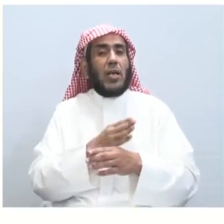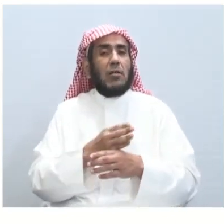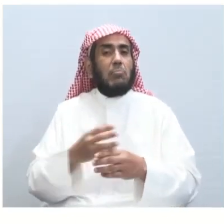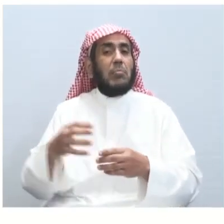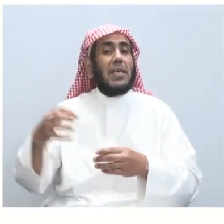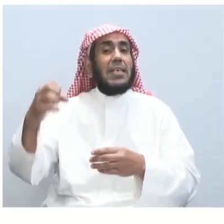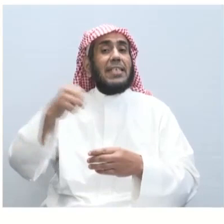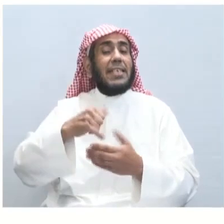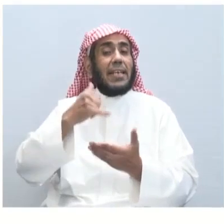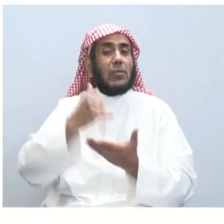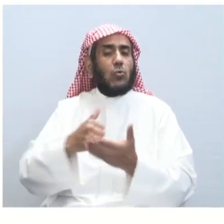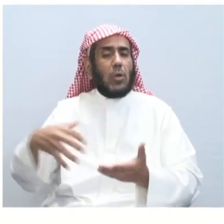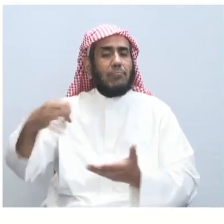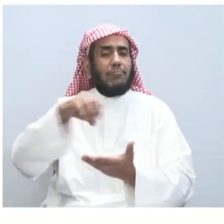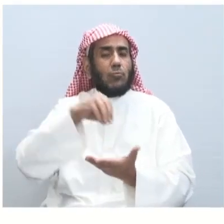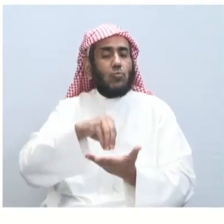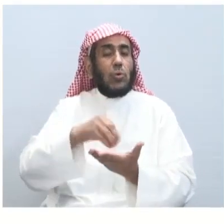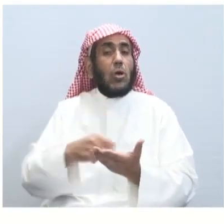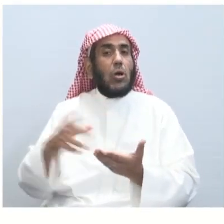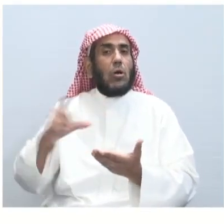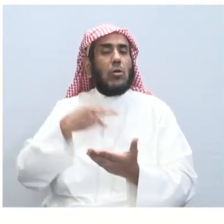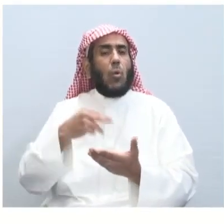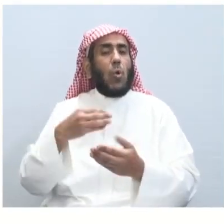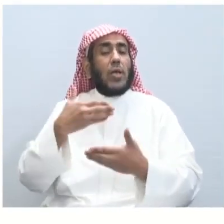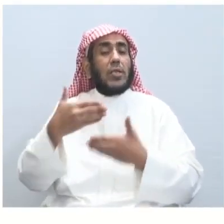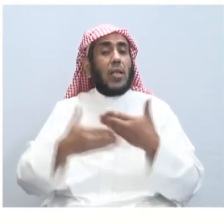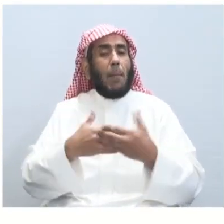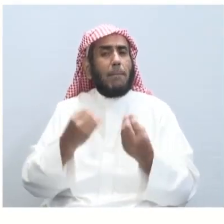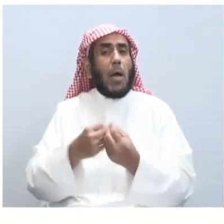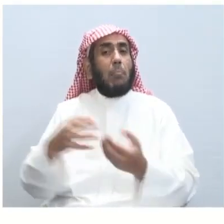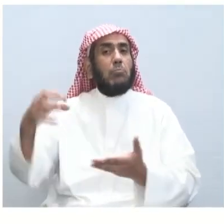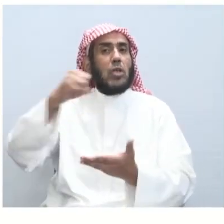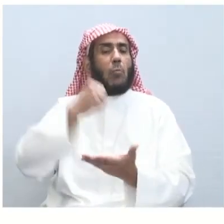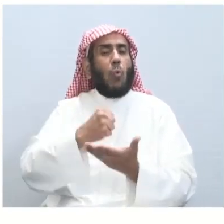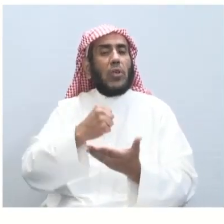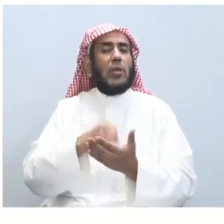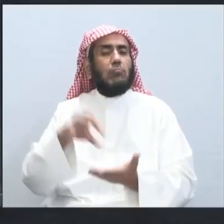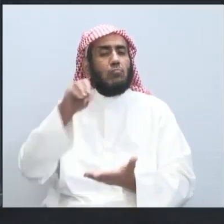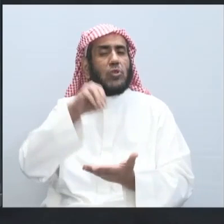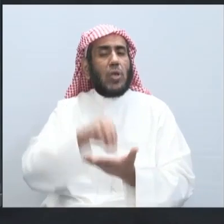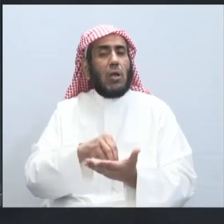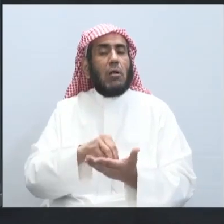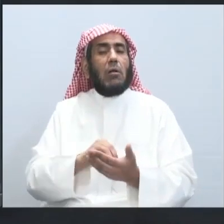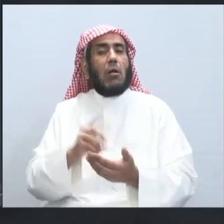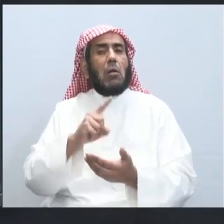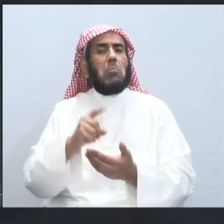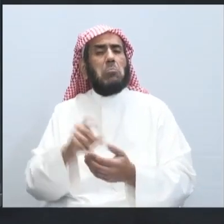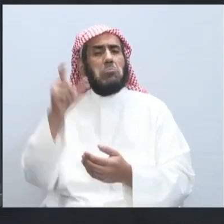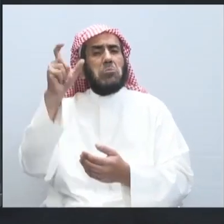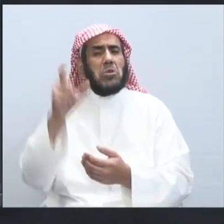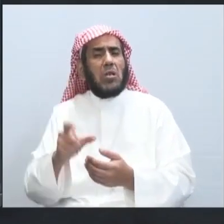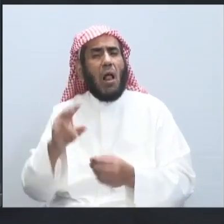جانب السياده فالدوله هنا تتعامل بسيادتها لا تتعامل بان بشخص